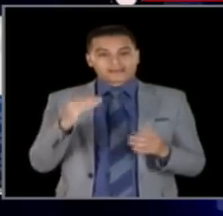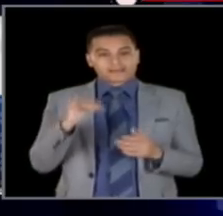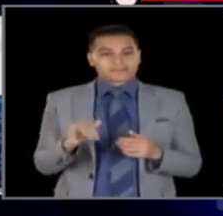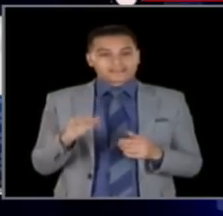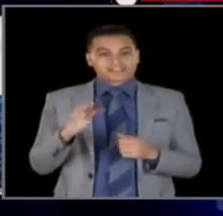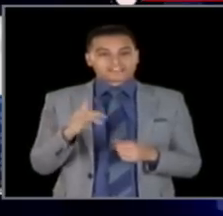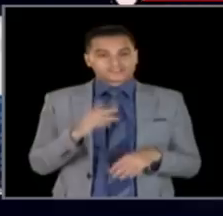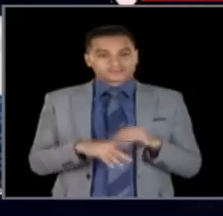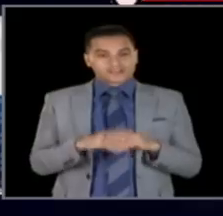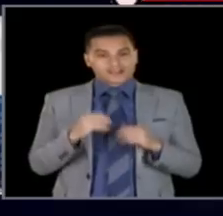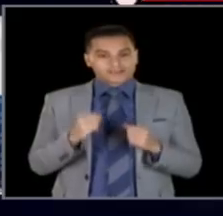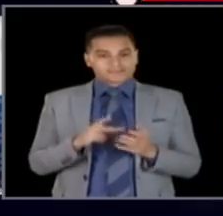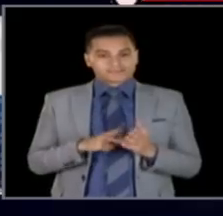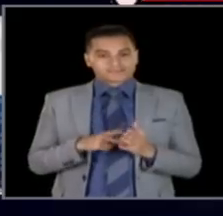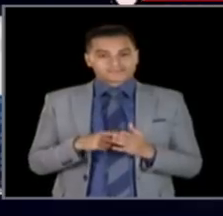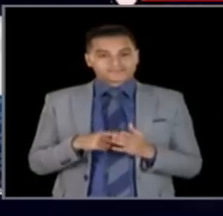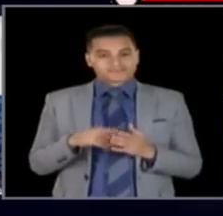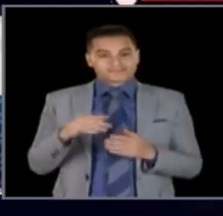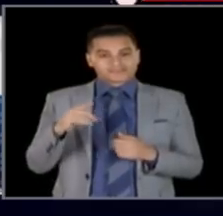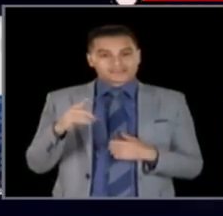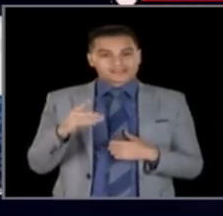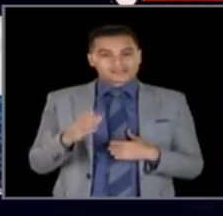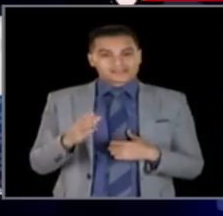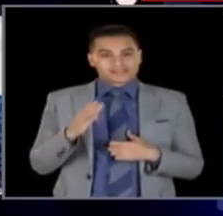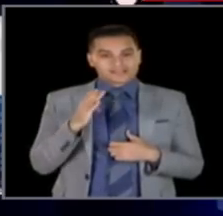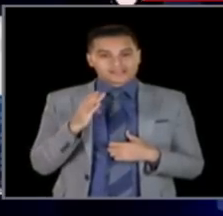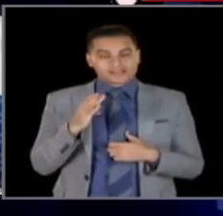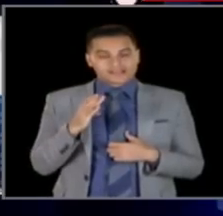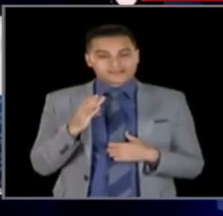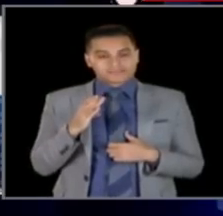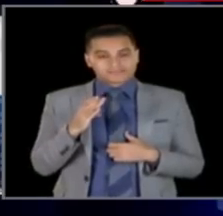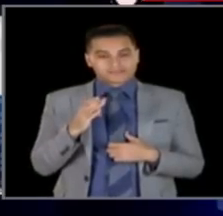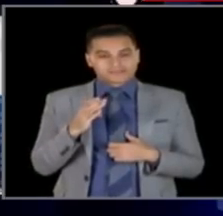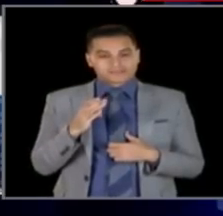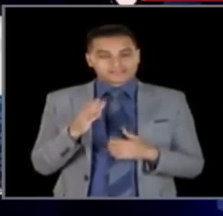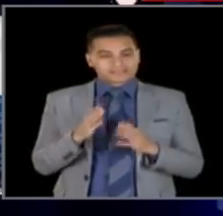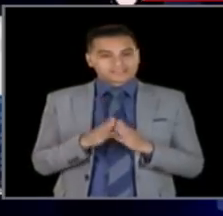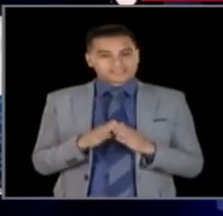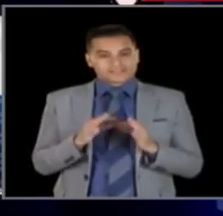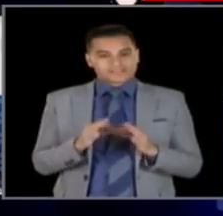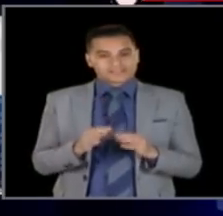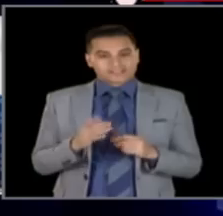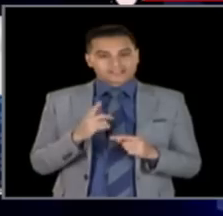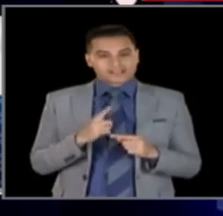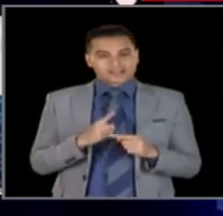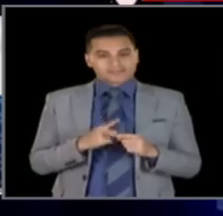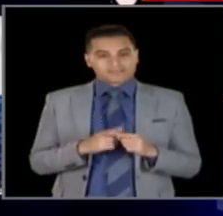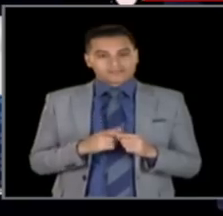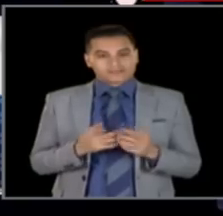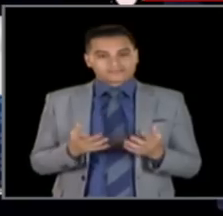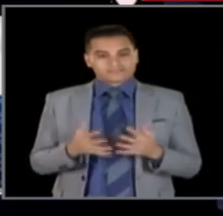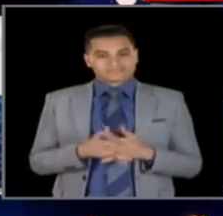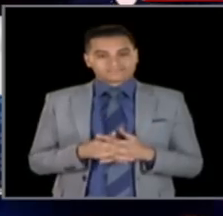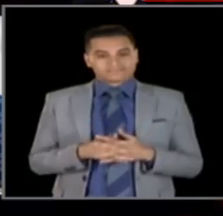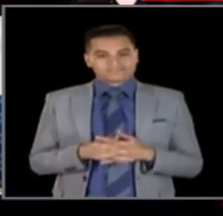بجد. محمد شرف بن سالم حميش، للأسف الشديد إجابة خاطئة.